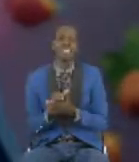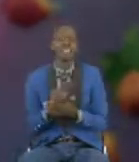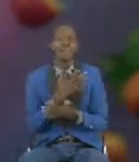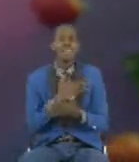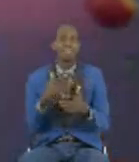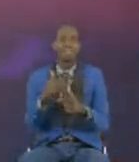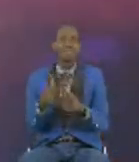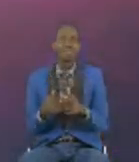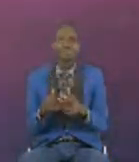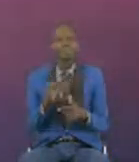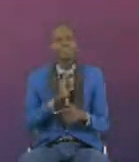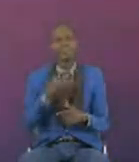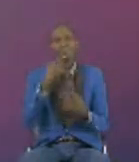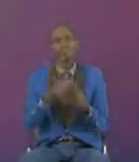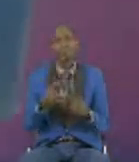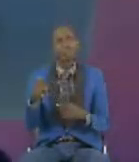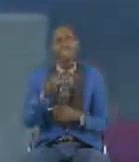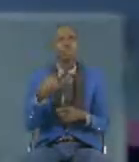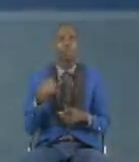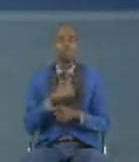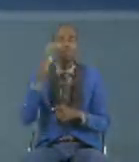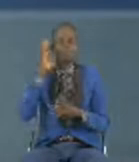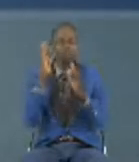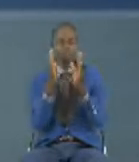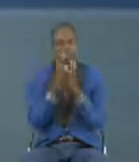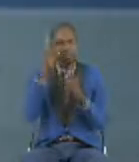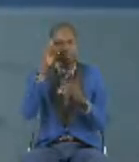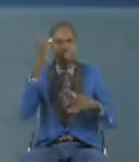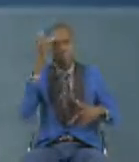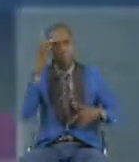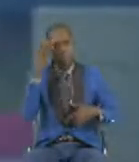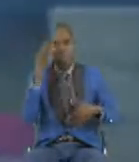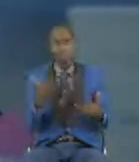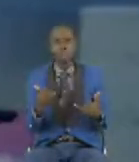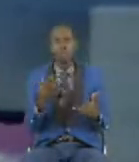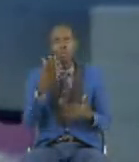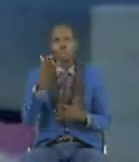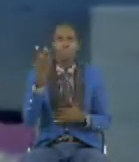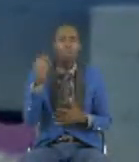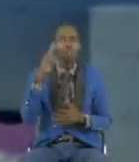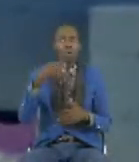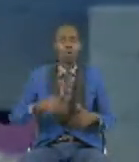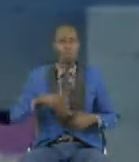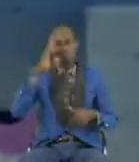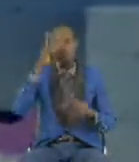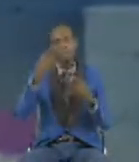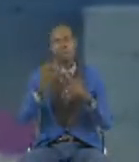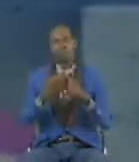Ensuite, j'ai dit, maintenant nous allons prier pour les malades. Il y avait un jeune là-bas. Il est venu du